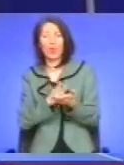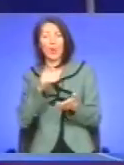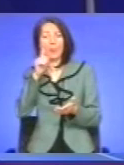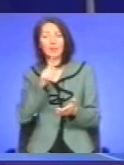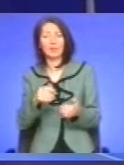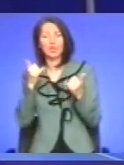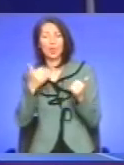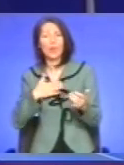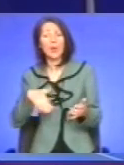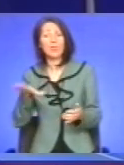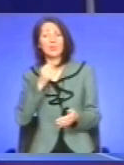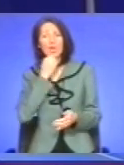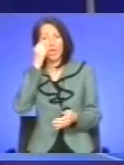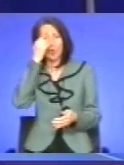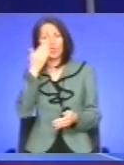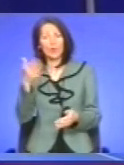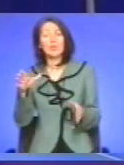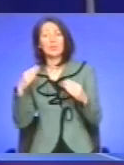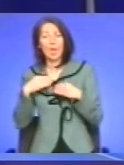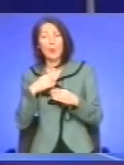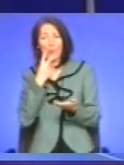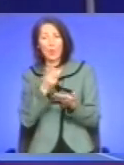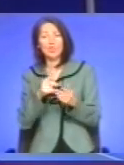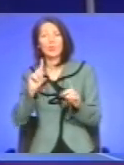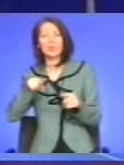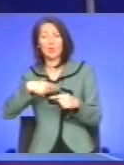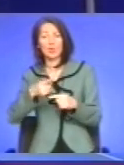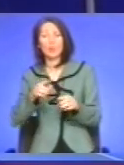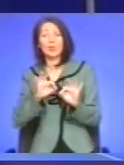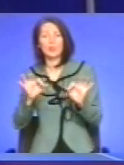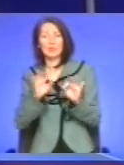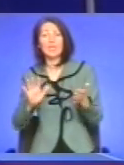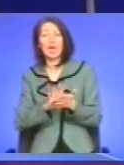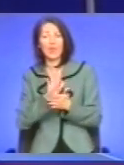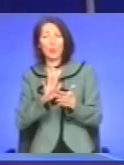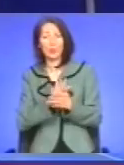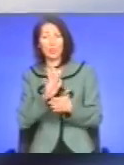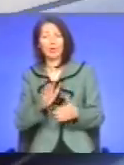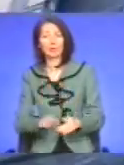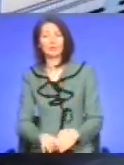На цьому в мене все. Дякую, що ви з нами, і побачимось у наступних інформаційних випусках.